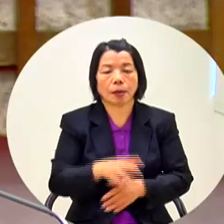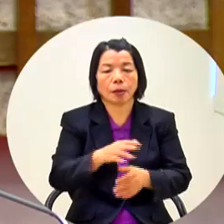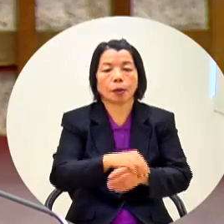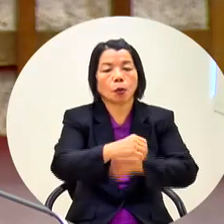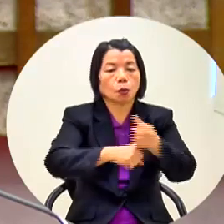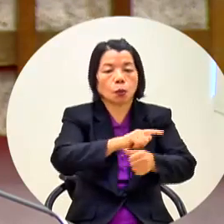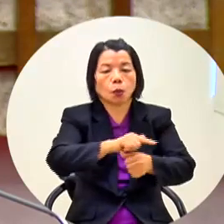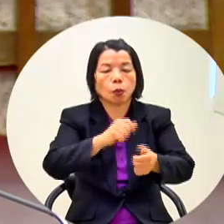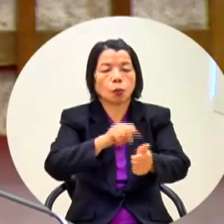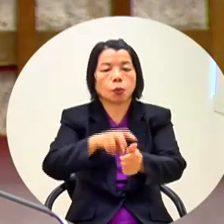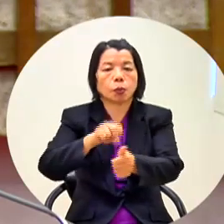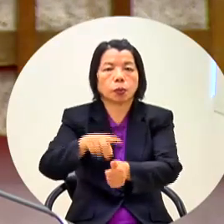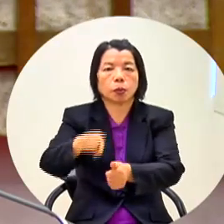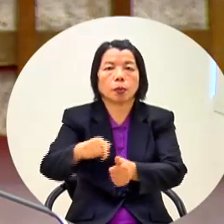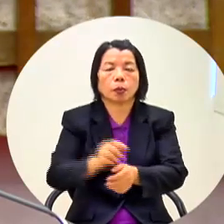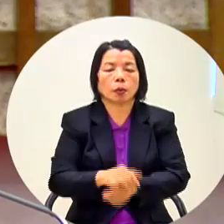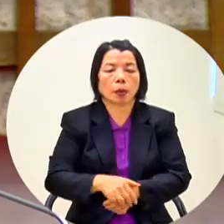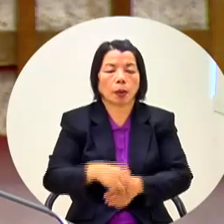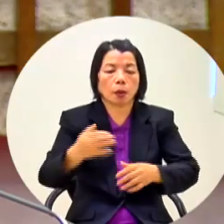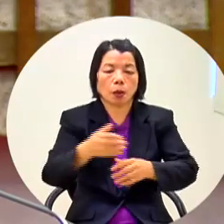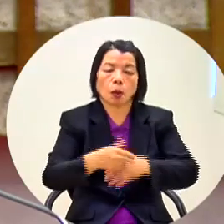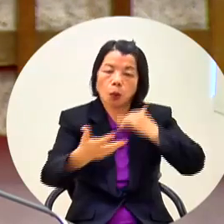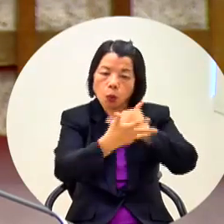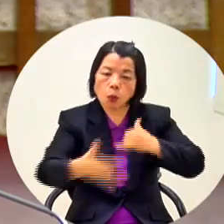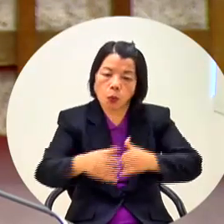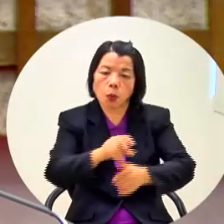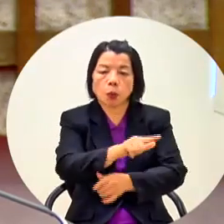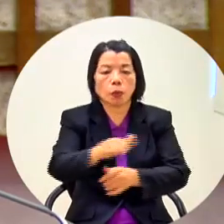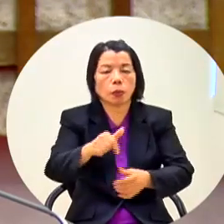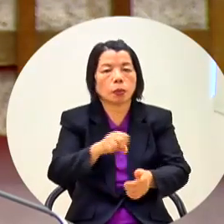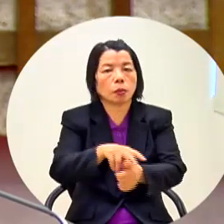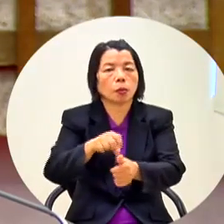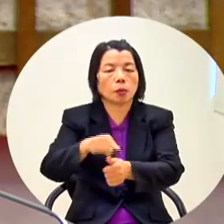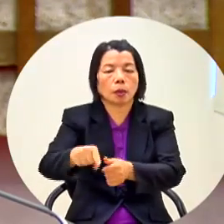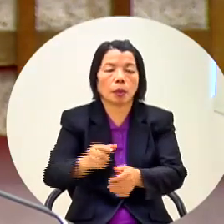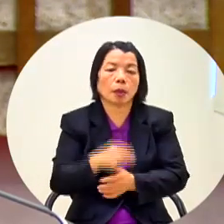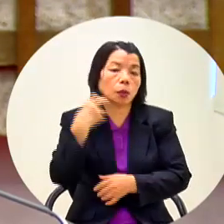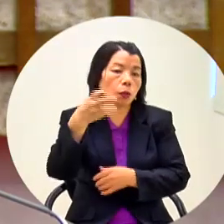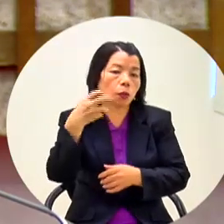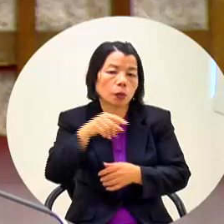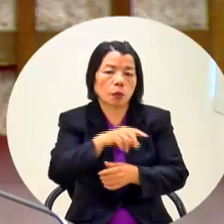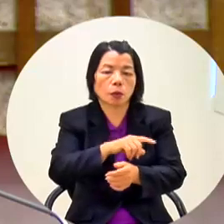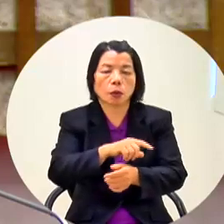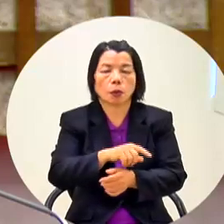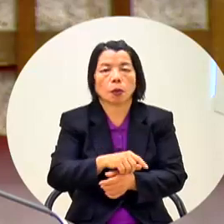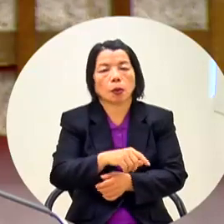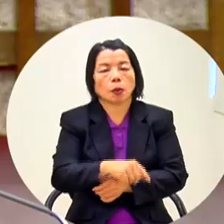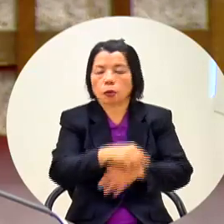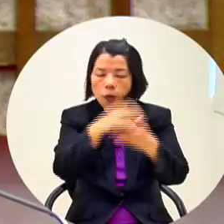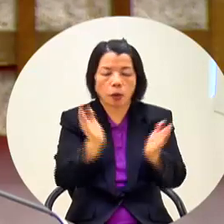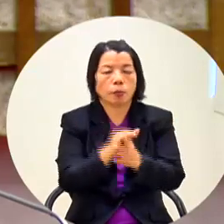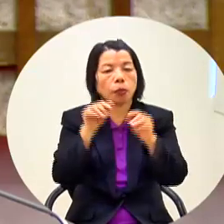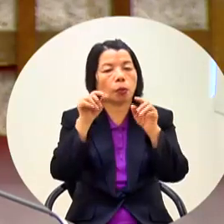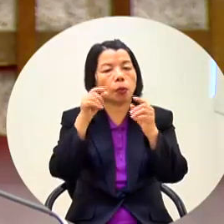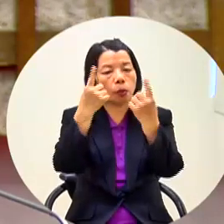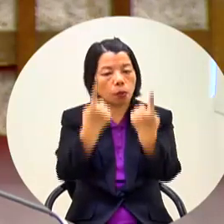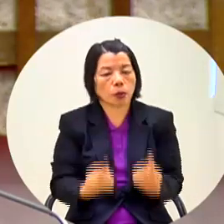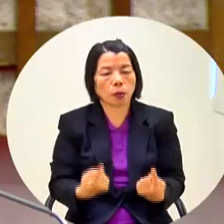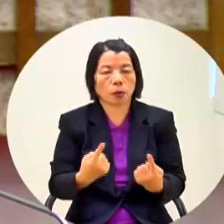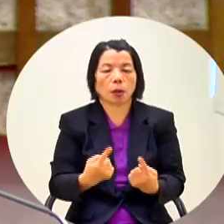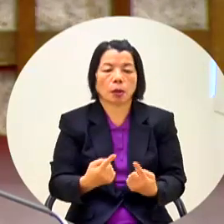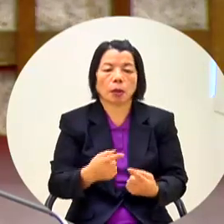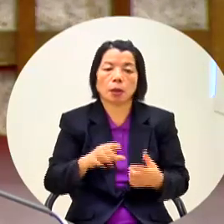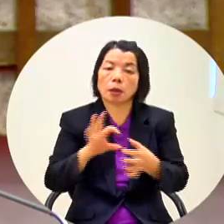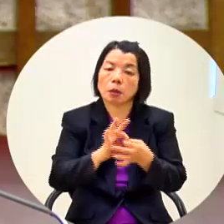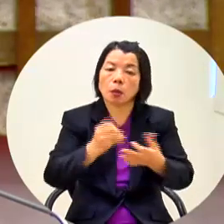业、水产方面、农业方面呢，哈，蔬果方面都是普遍下降，因为外销量呢，